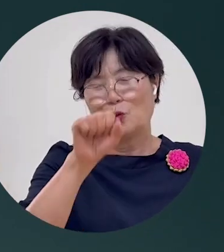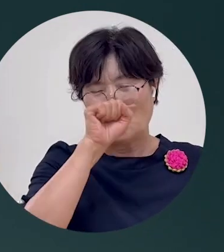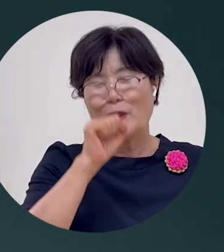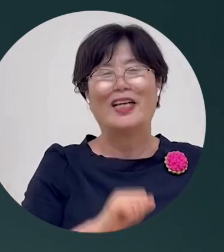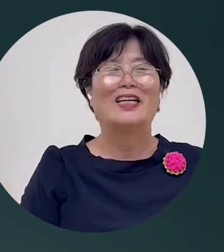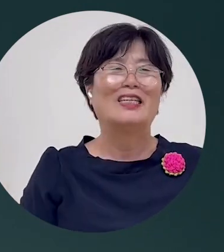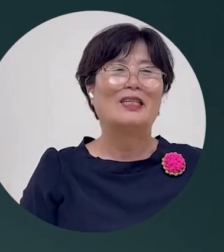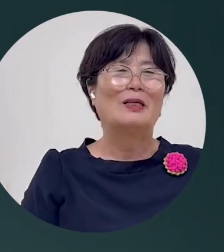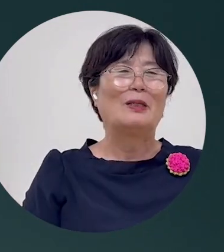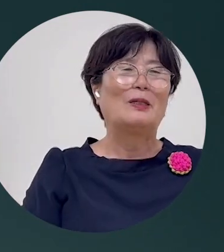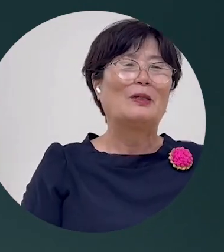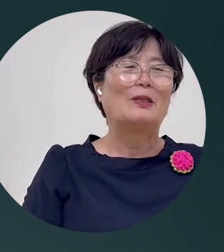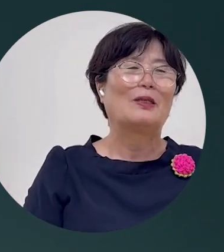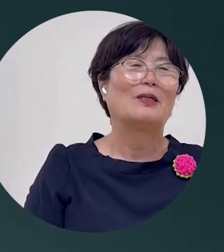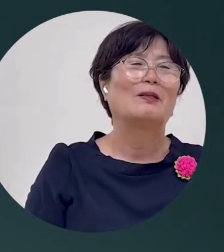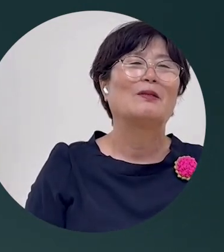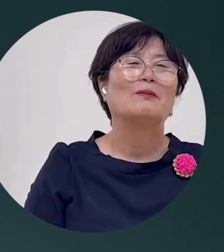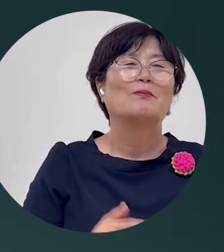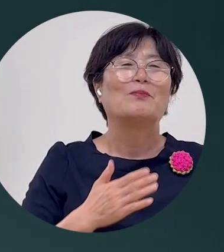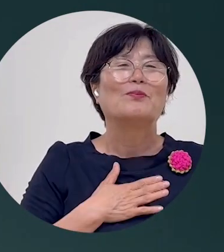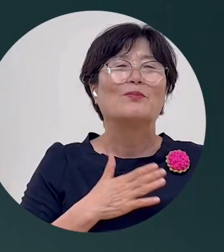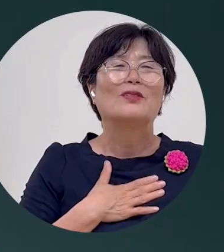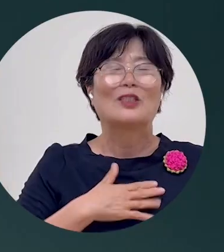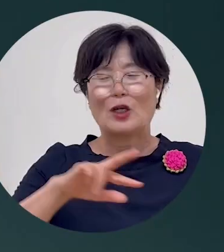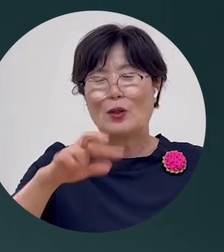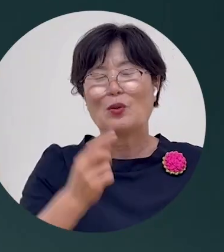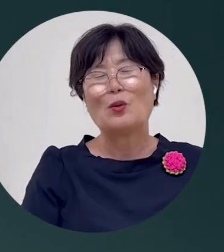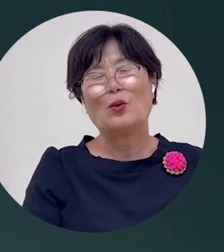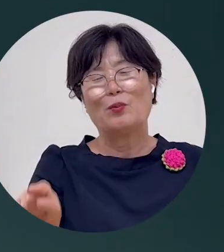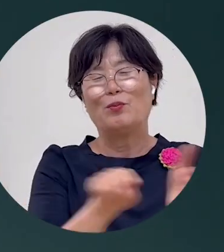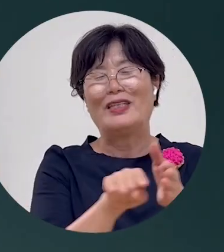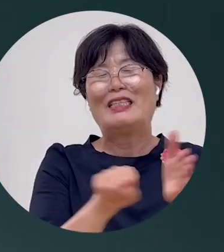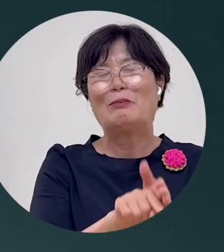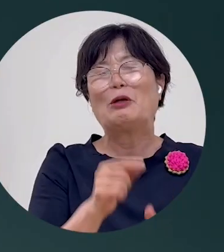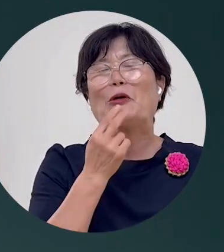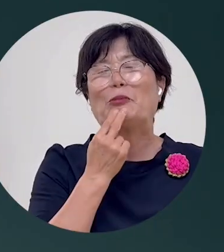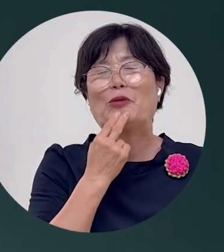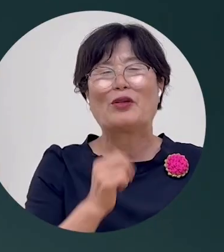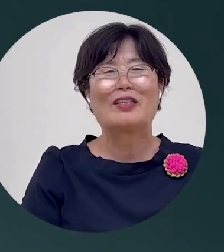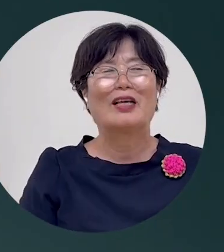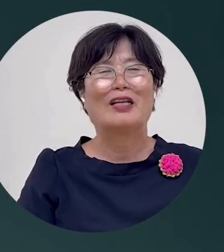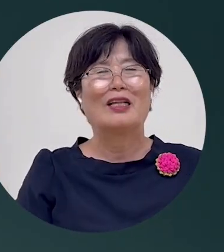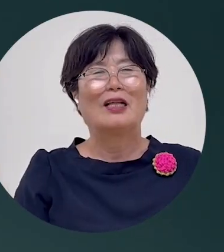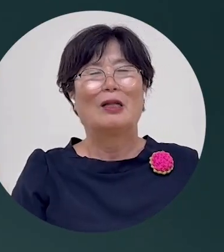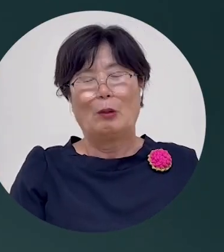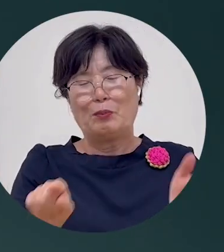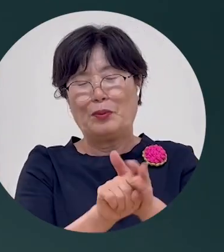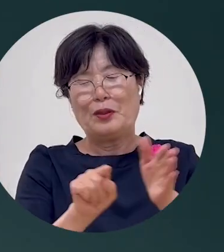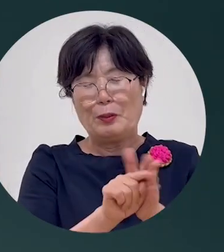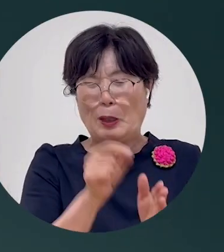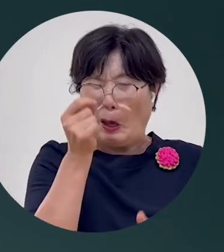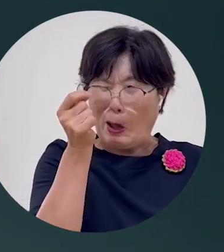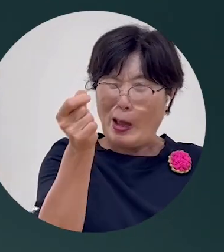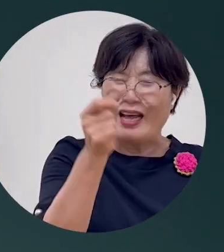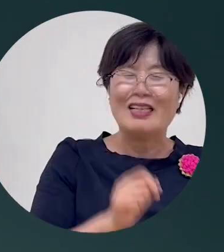근데 저도 믿음이 있어야지. 믿음은 이만큼 가지고 사는데,